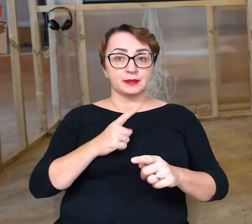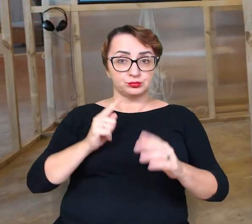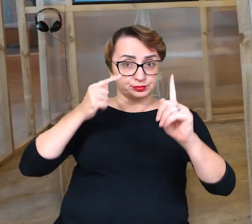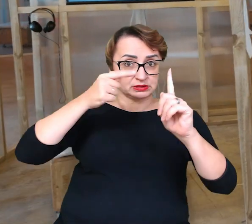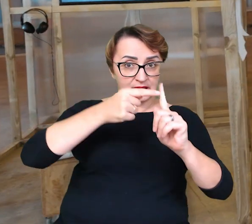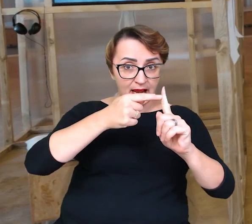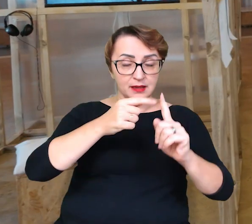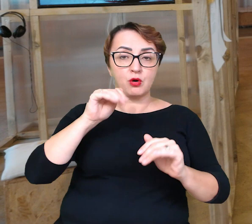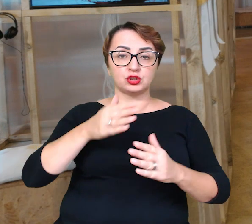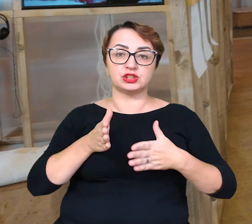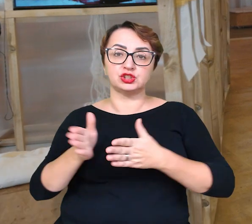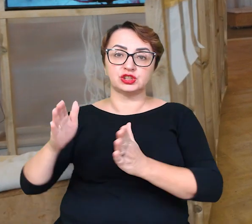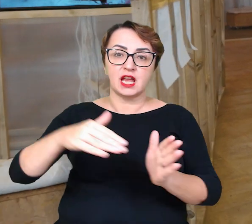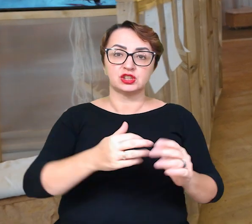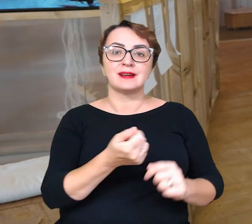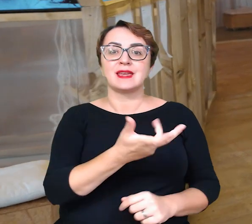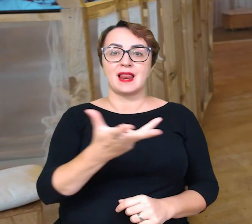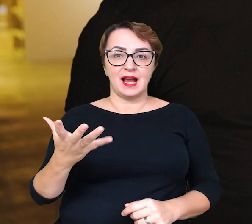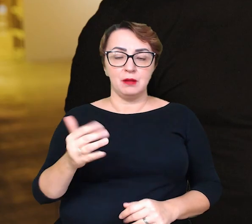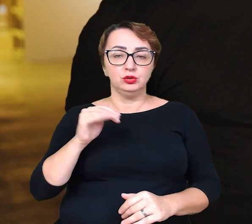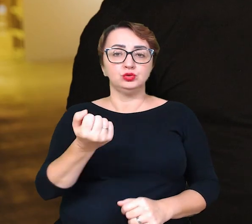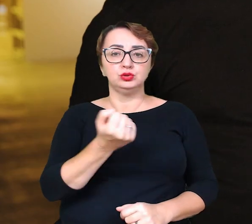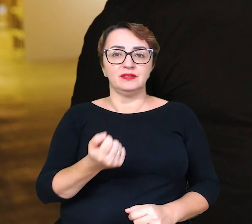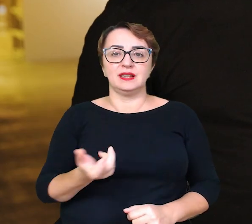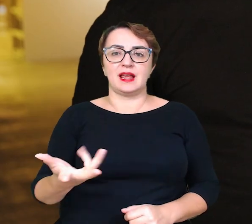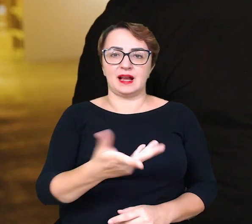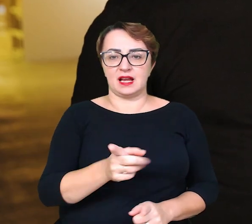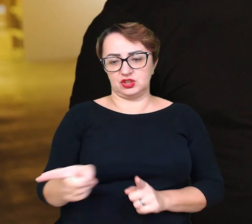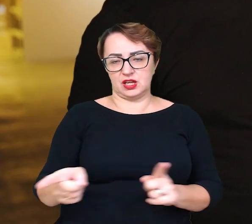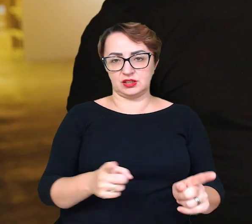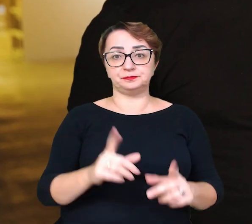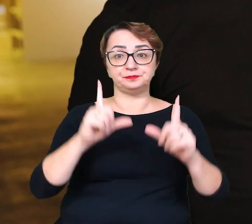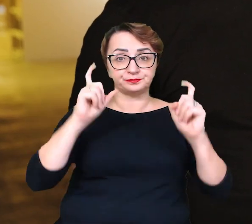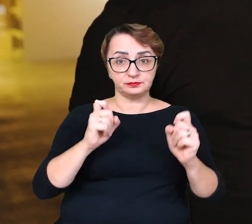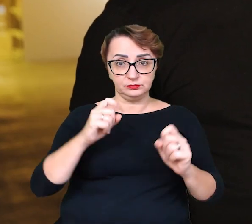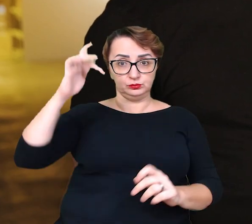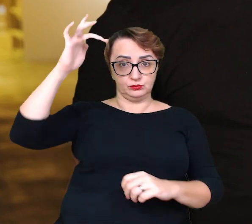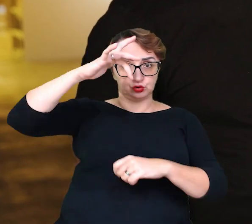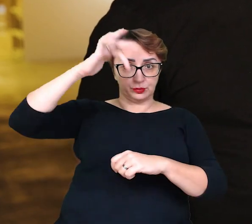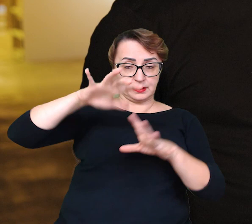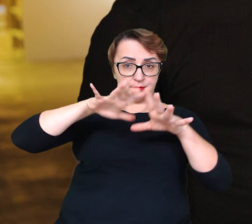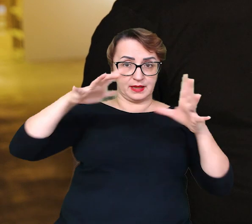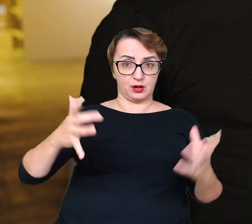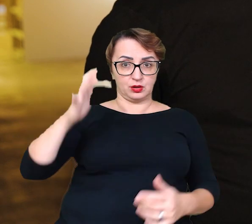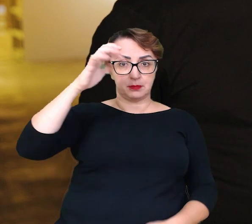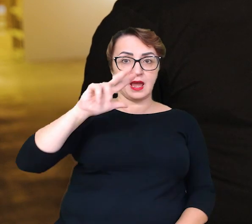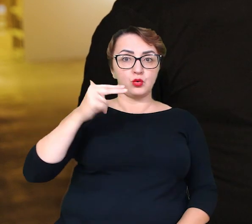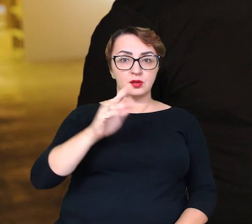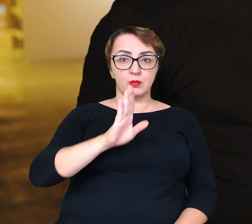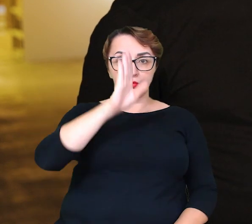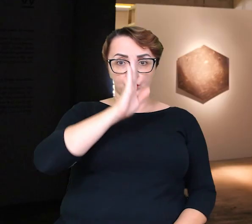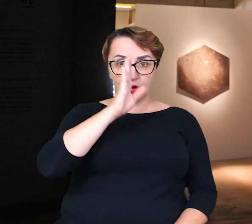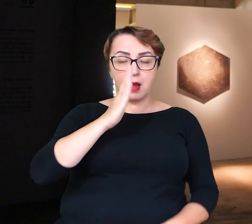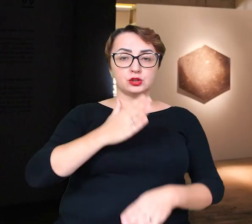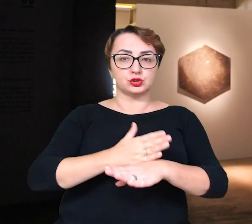przesuwać po niej pewnymi trajektoriami. Zaczynamy od samego czubka, od bieguna północnego, a potem stopniowo będziemy się przesuwać